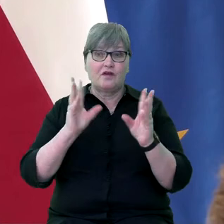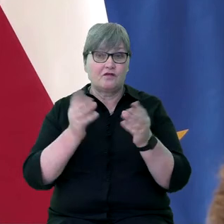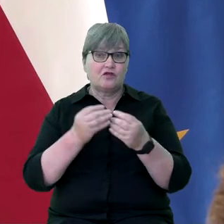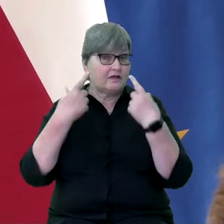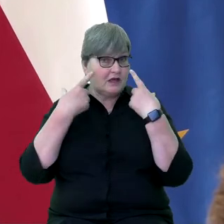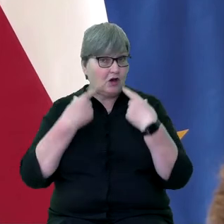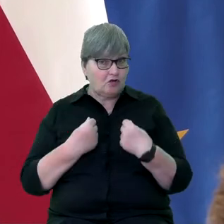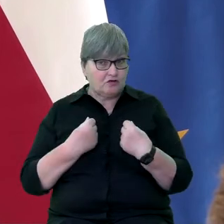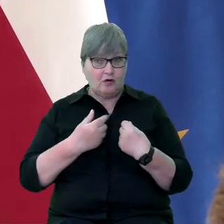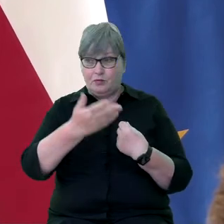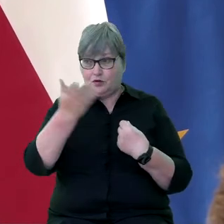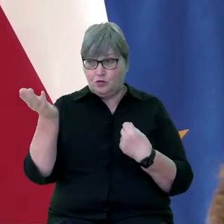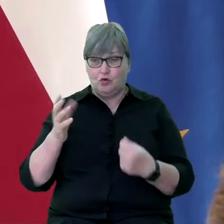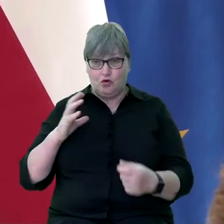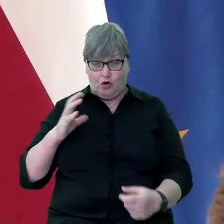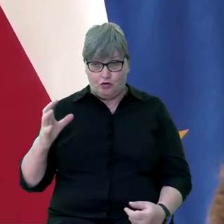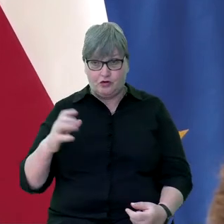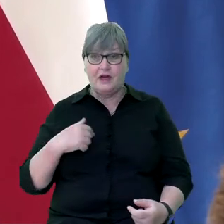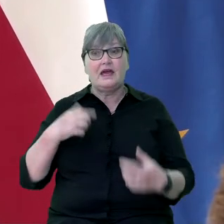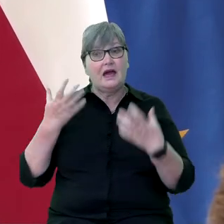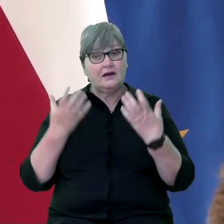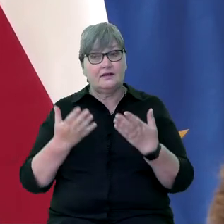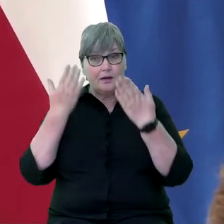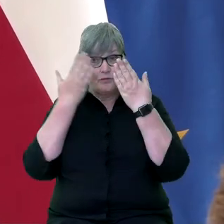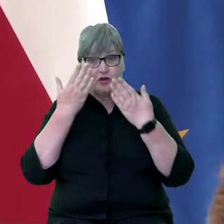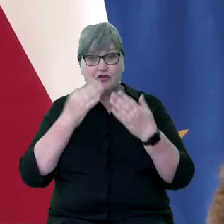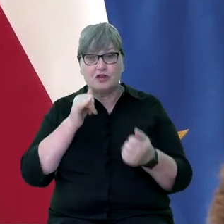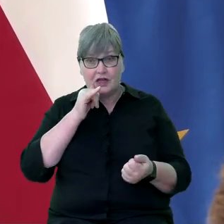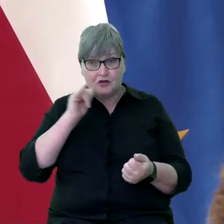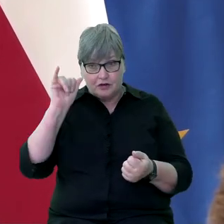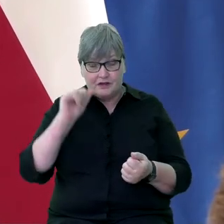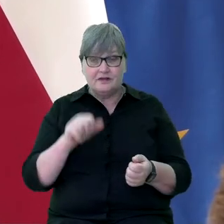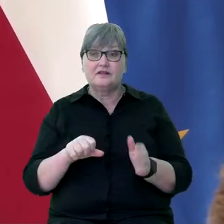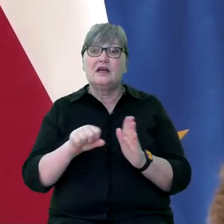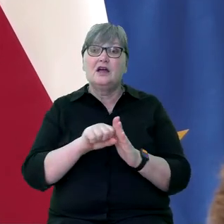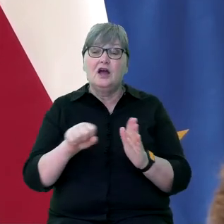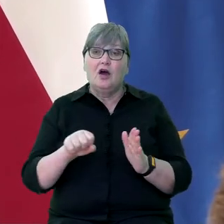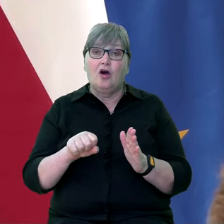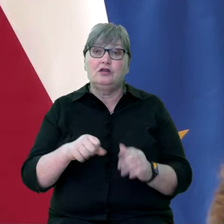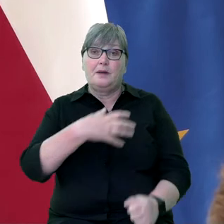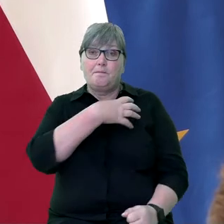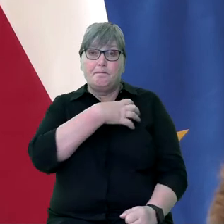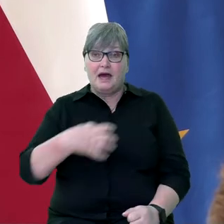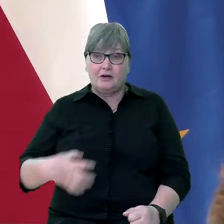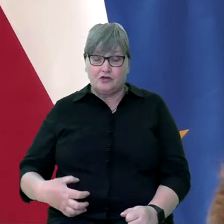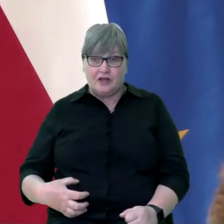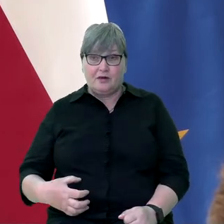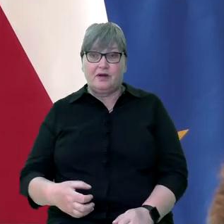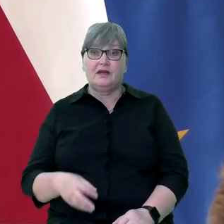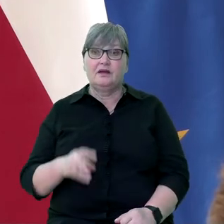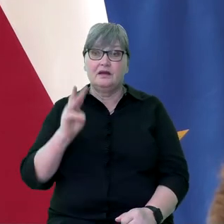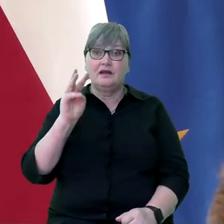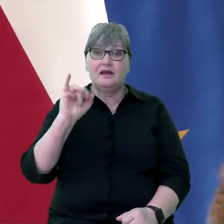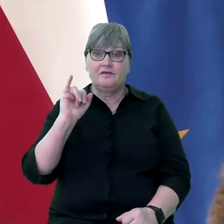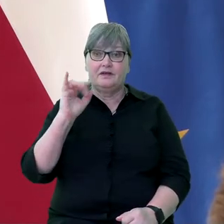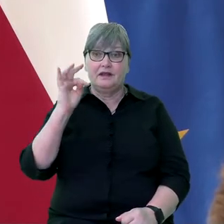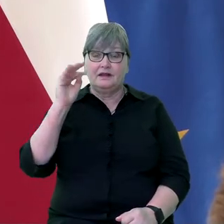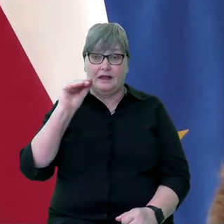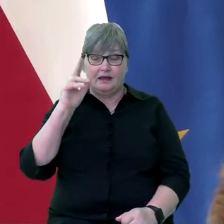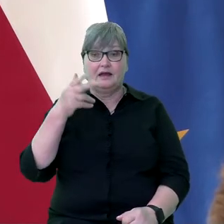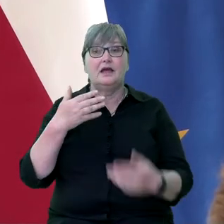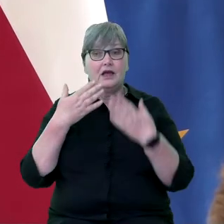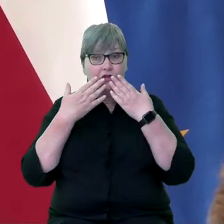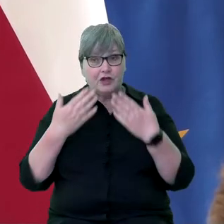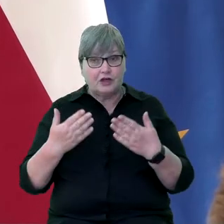goście, mam zaszczyt odczytać list skierowany do państwa przez panią marszałek Elżbietę Witek. Szanowni Państwo, dziękuję za zaproszenie